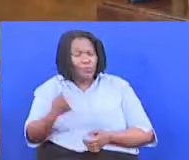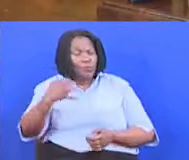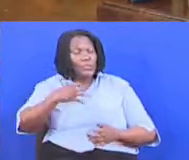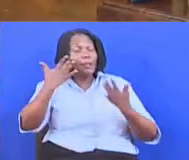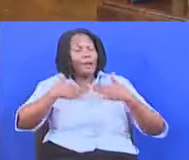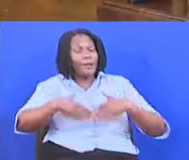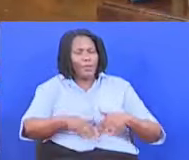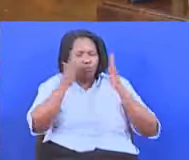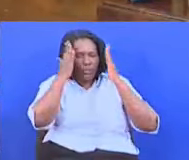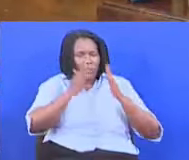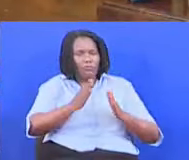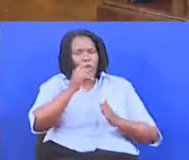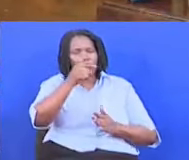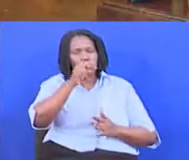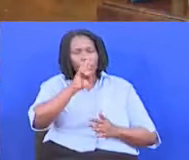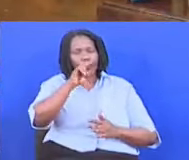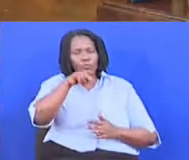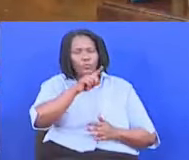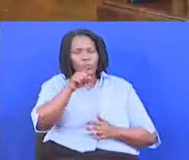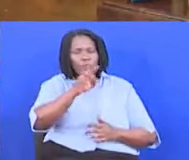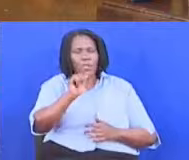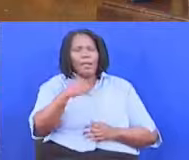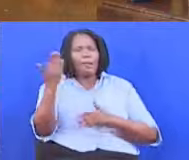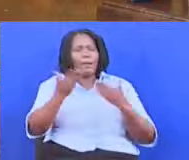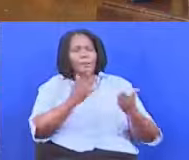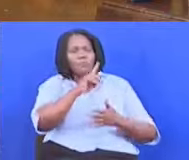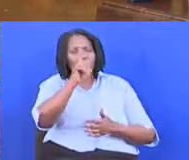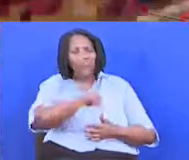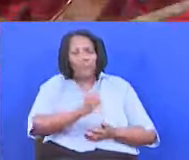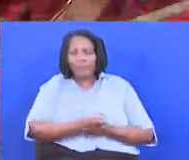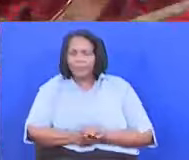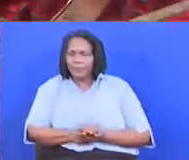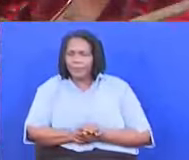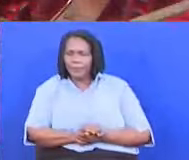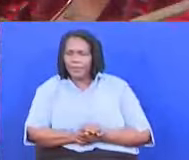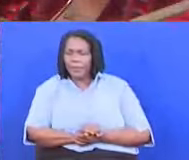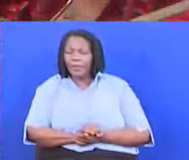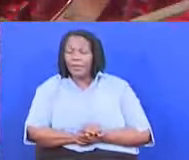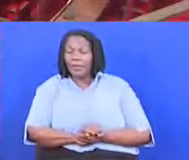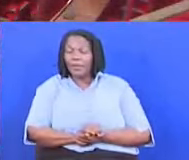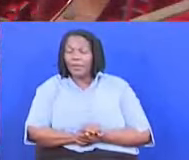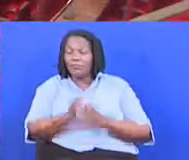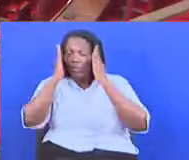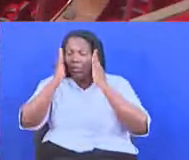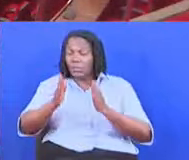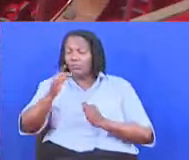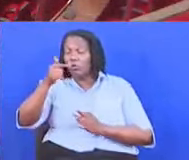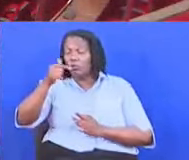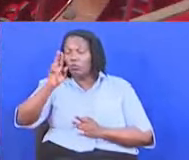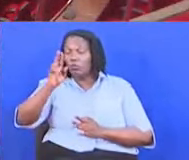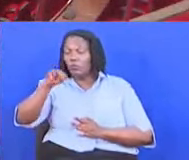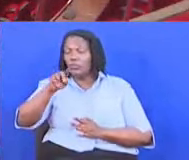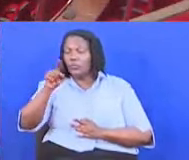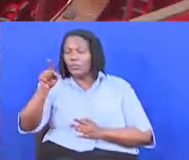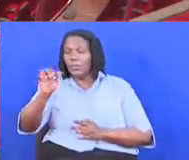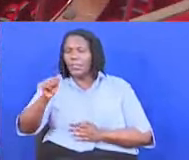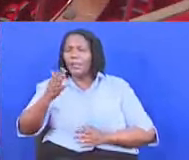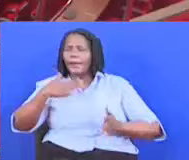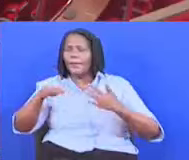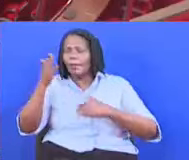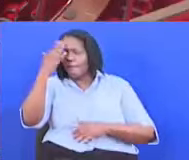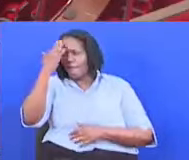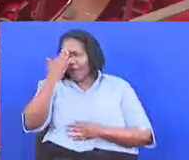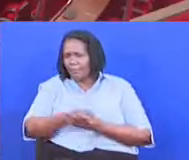Malapo, mbunge wa viti maalum, sasa ulize swali lake. Mheshimiwa Tunza Isa Malapo anauliza, je, hospitali ngapi